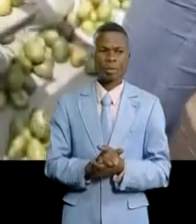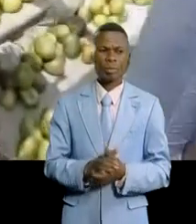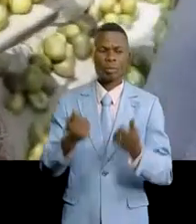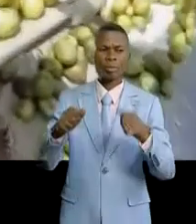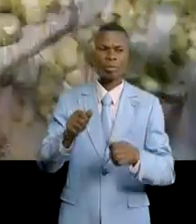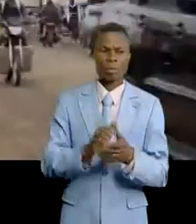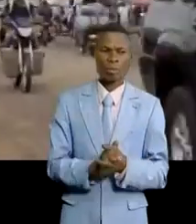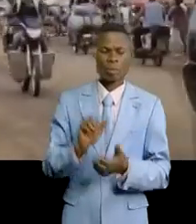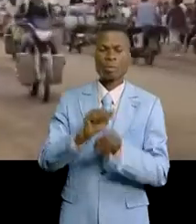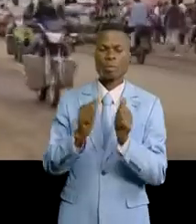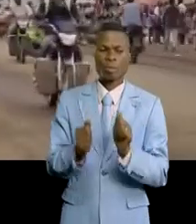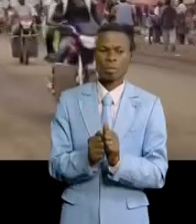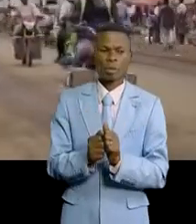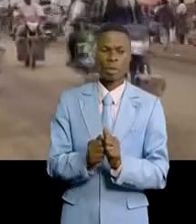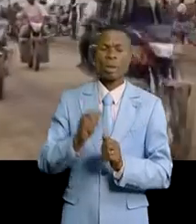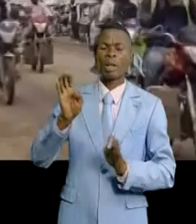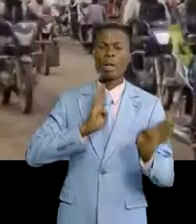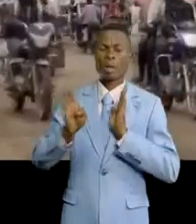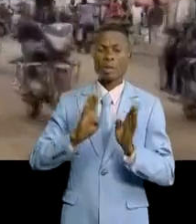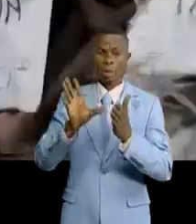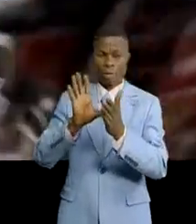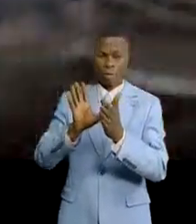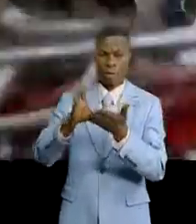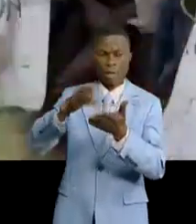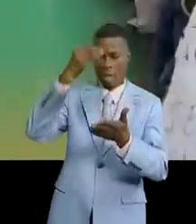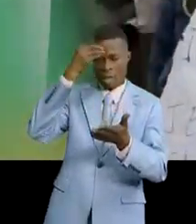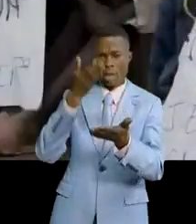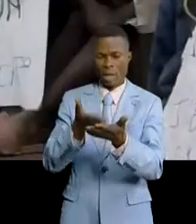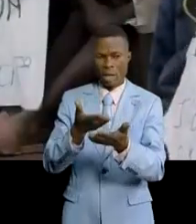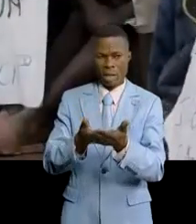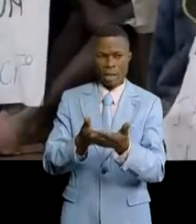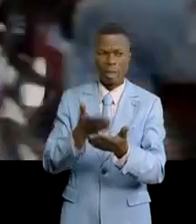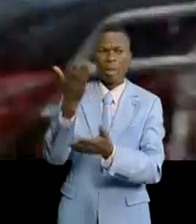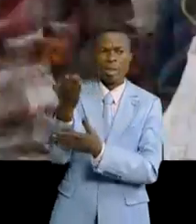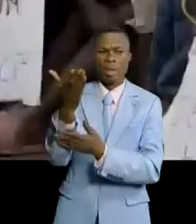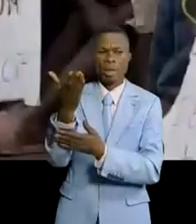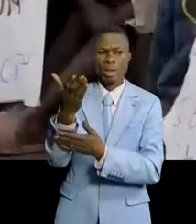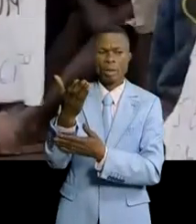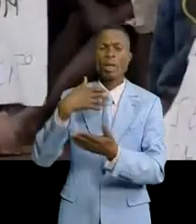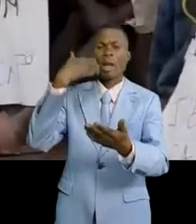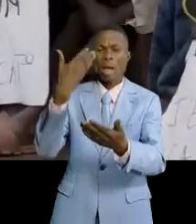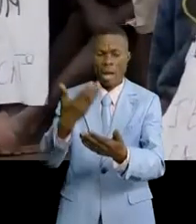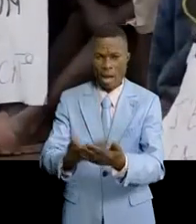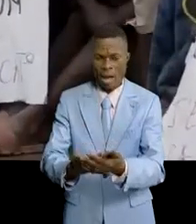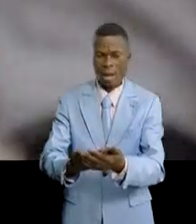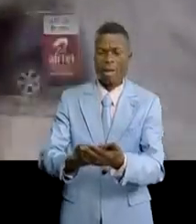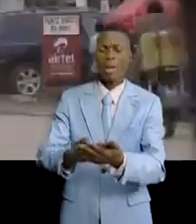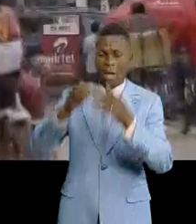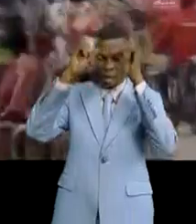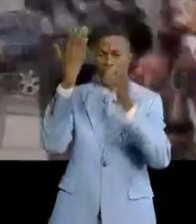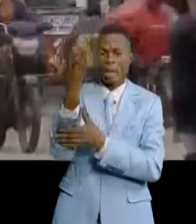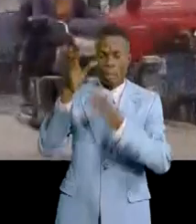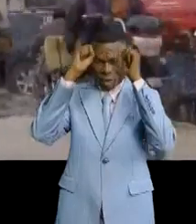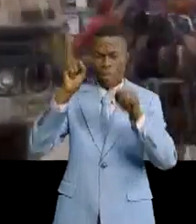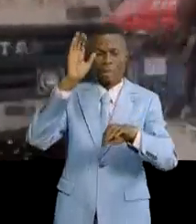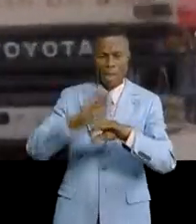Au sujet de Beni, les images des élèves en citine à la mairie, réclamant l'arrivée du président de la République, Félix Antoine Tshiseke